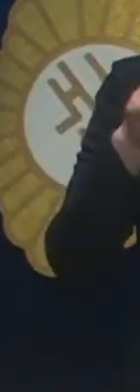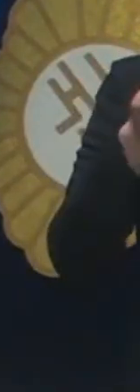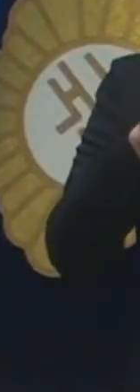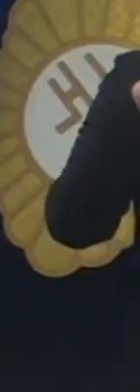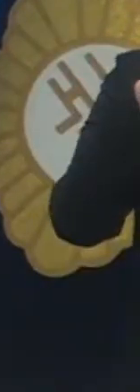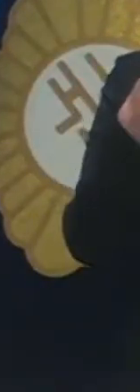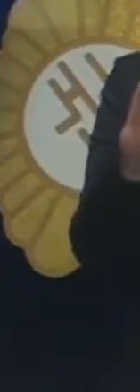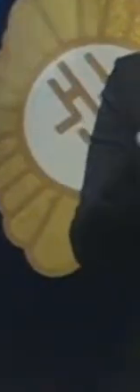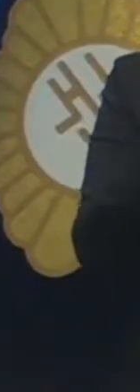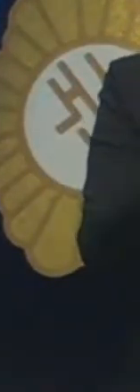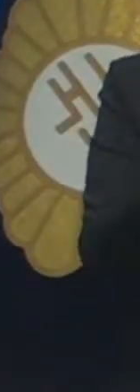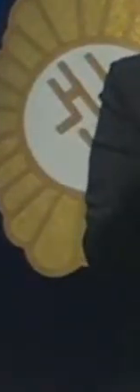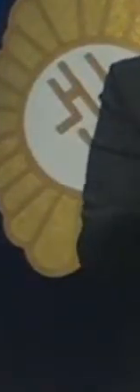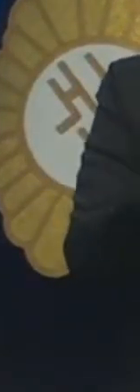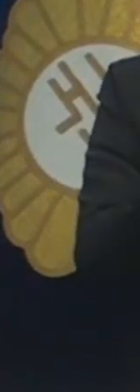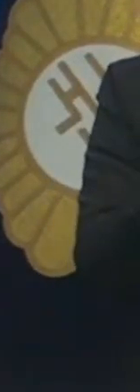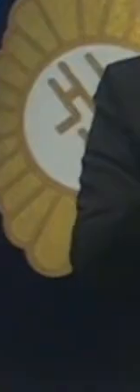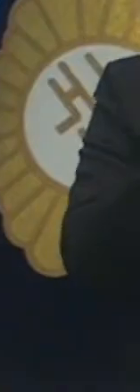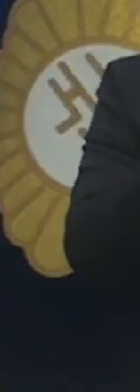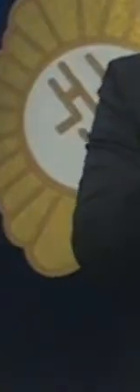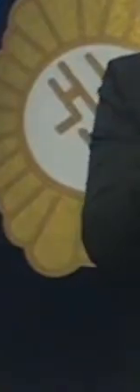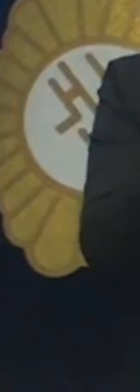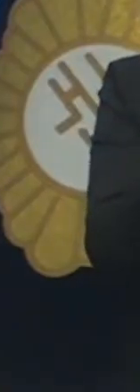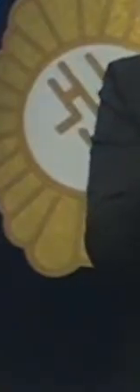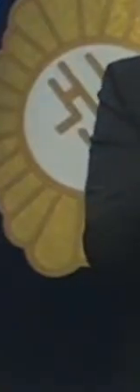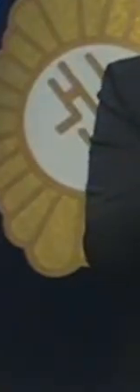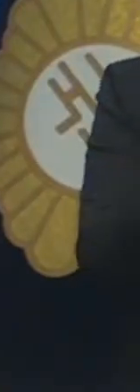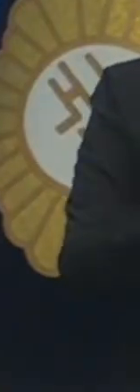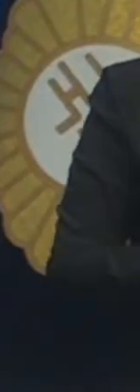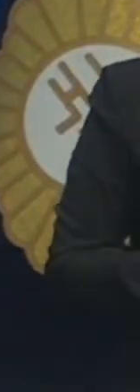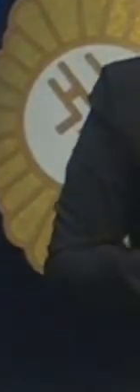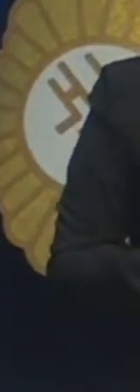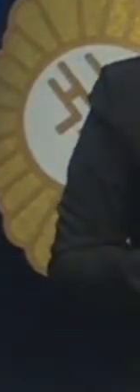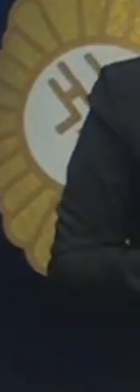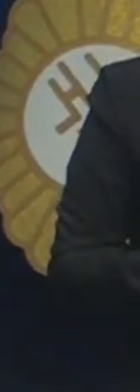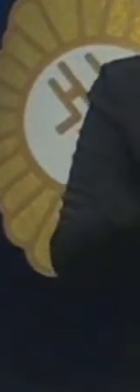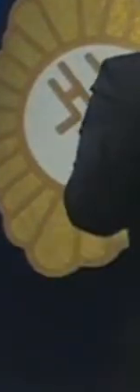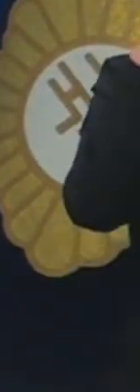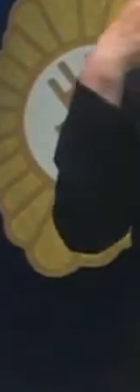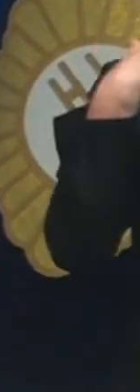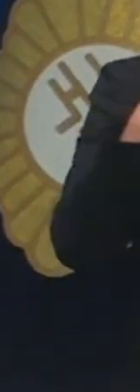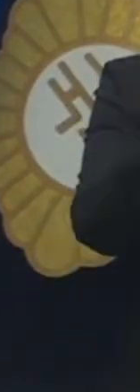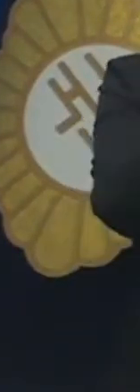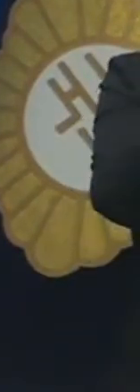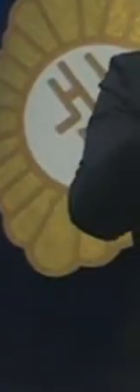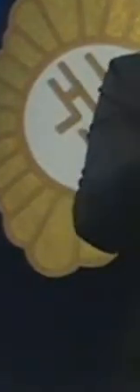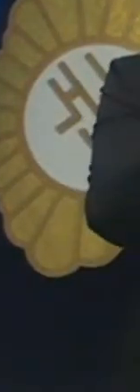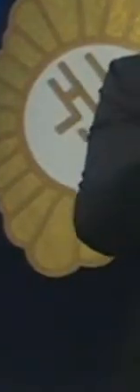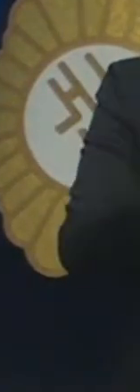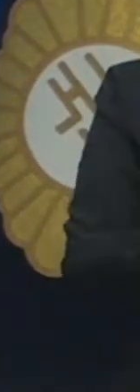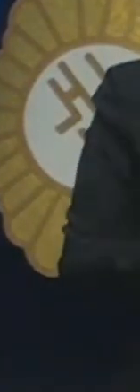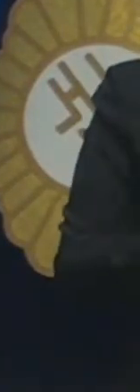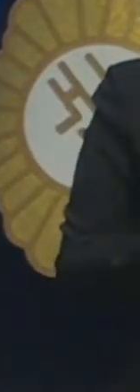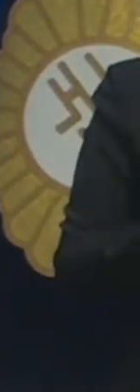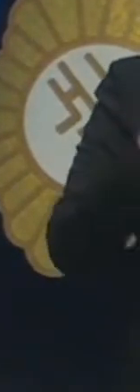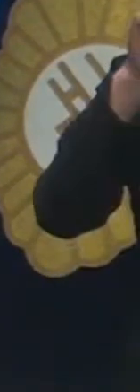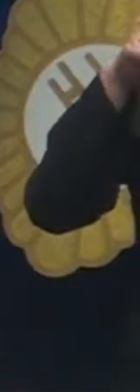최선의 노력과 협력을 다해 가겠습니다. 정무위원회 윤하홍